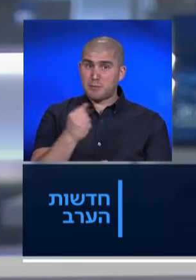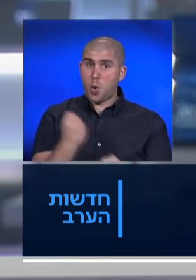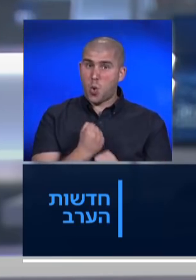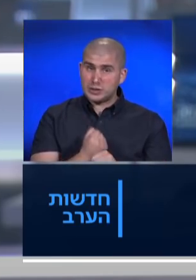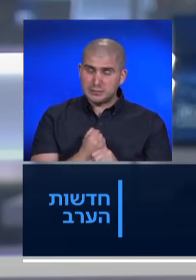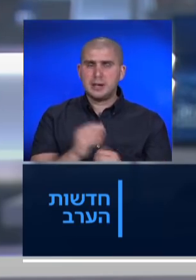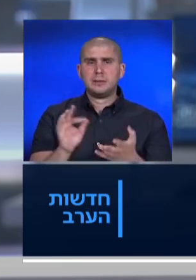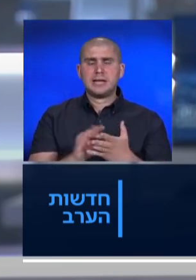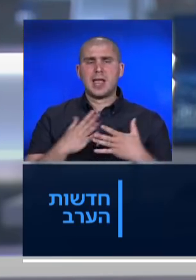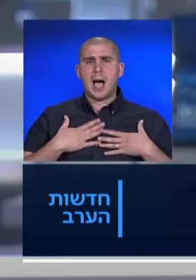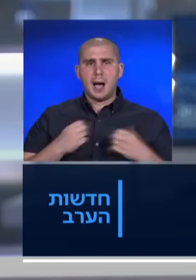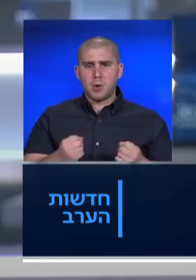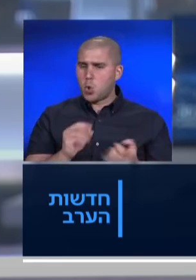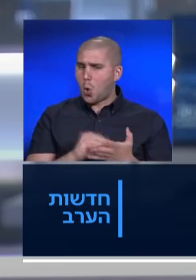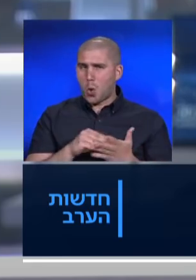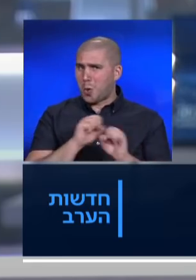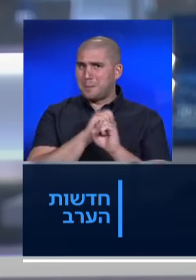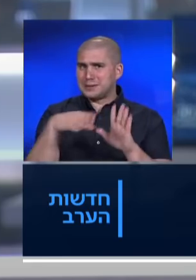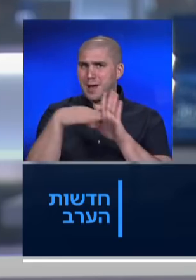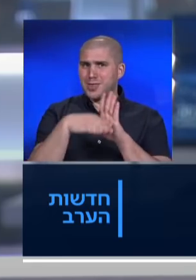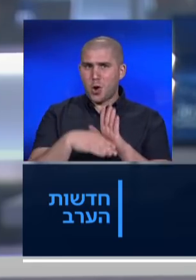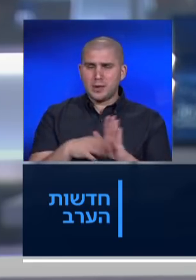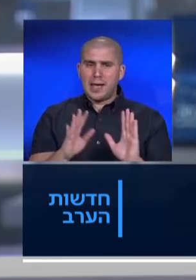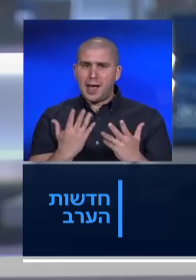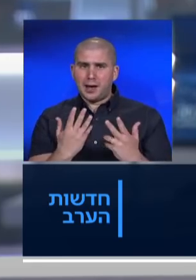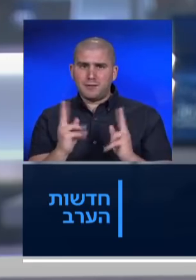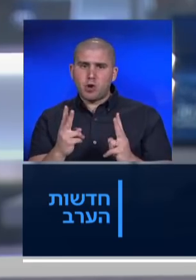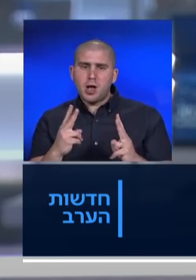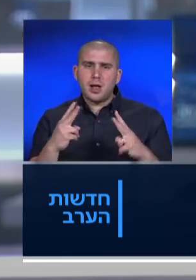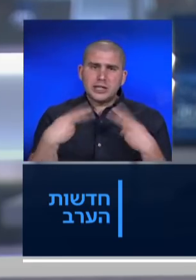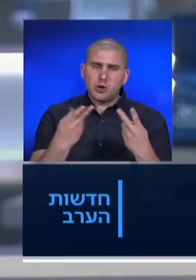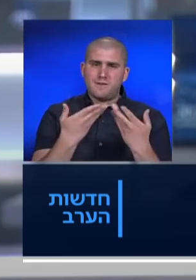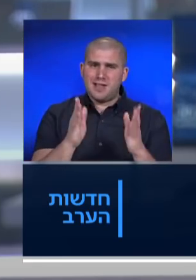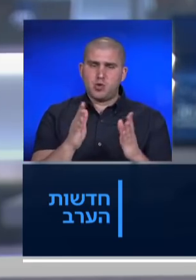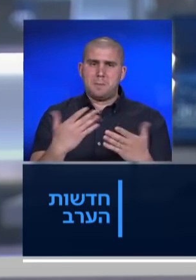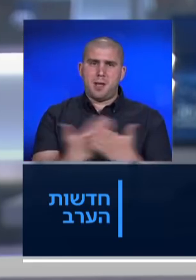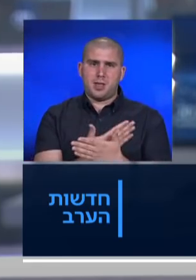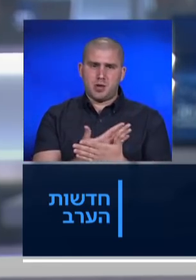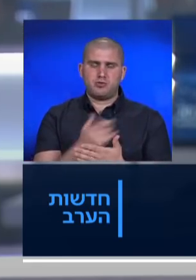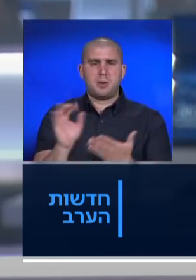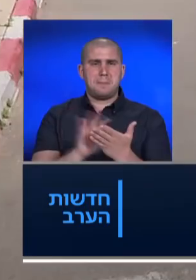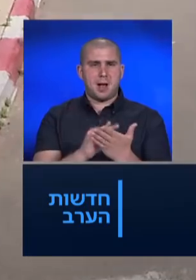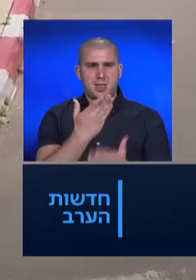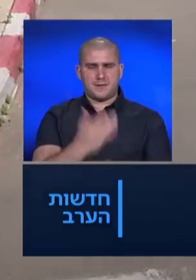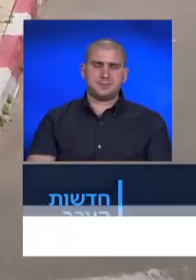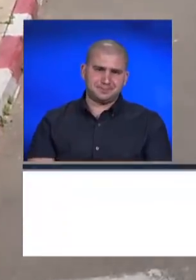הבריאות טרם פרסם הנחיות ברורות, כיצד יהיה אפשר לפתוח מחדש. הכתבה של שירה הדס נקר.